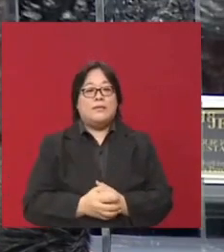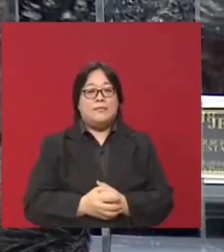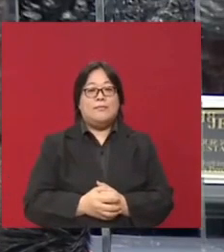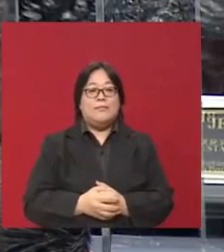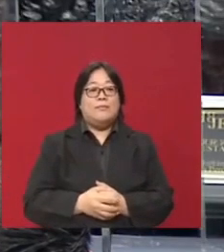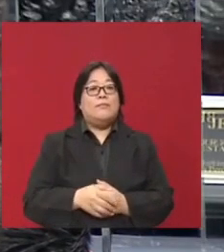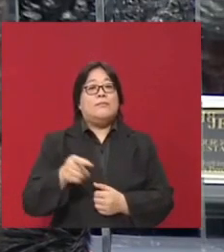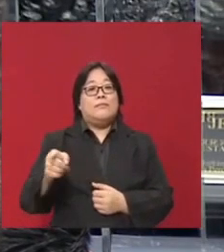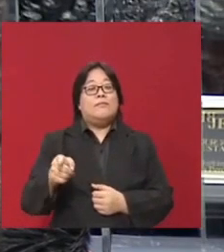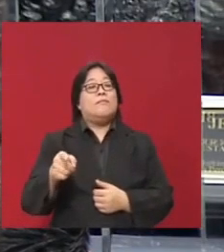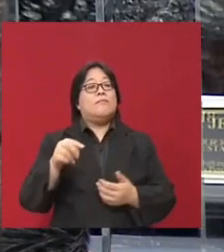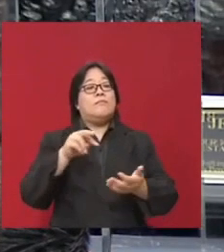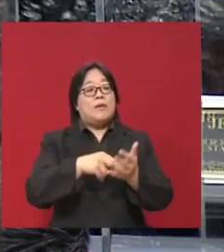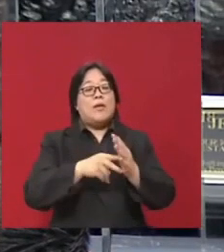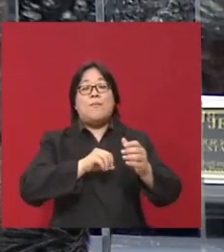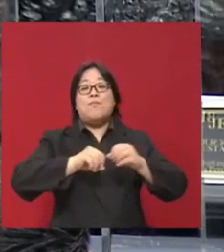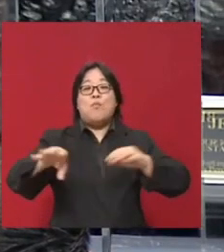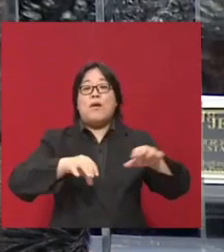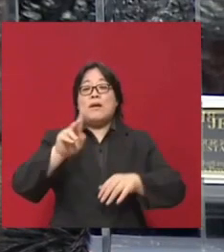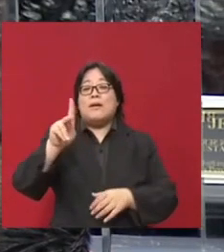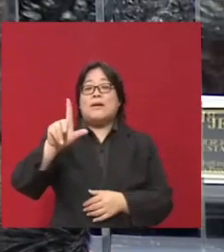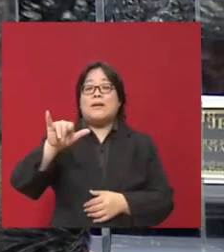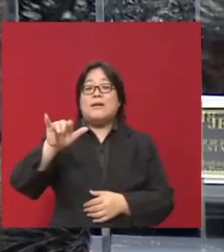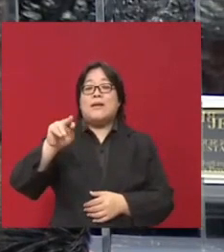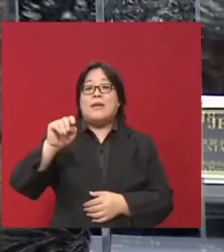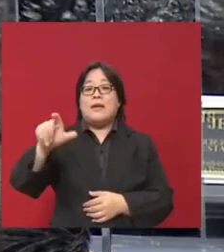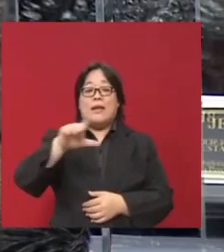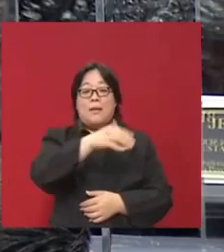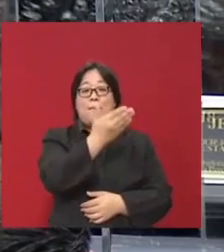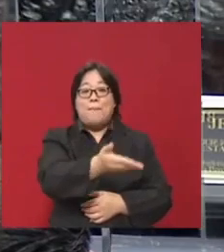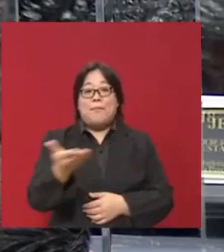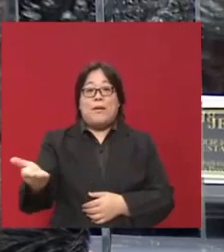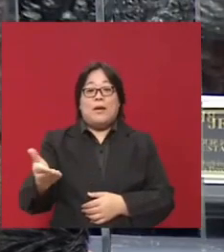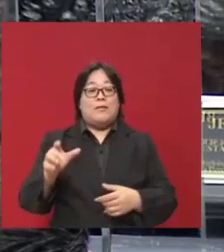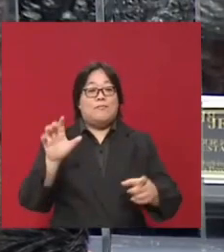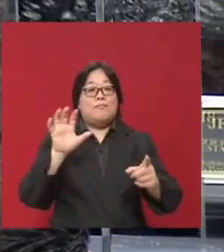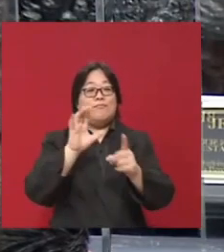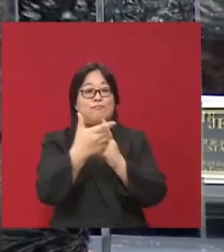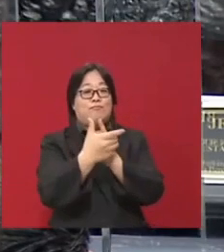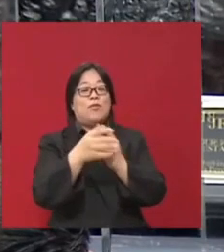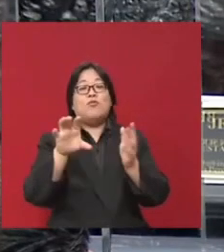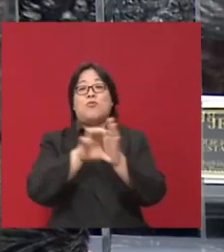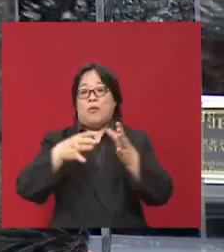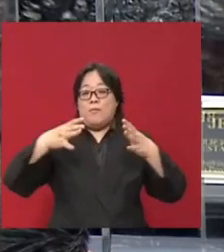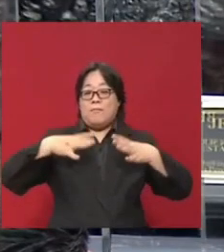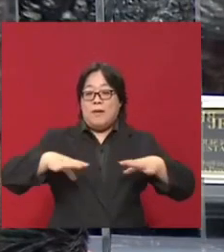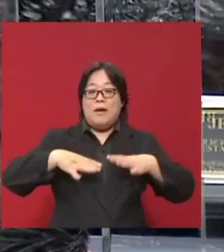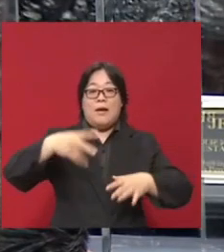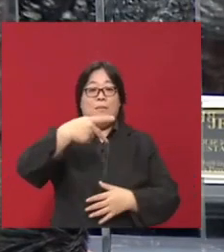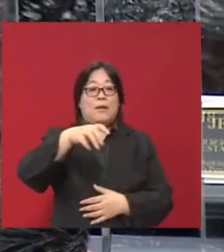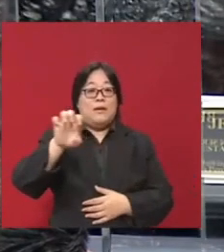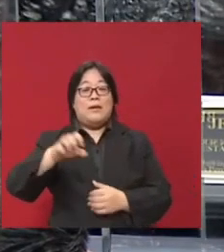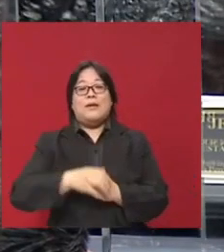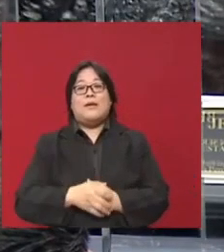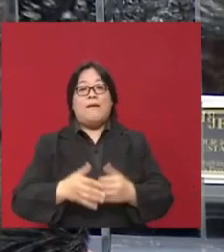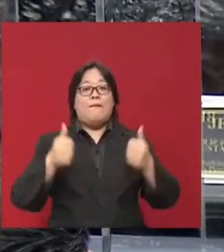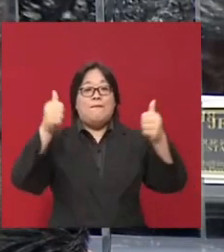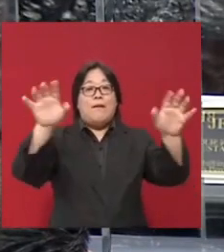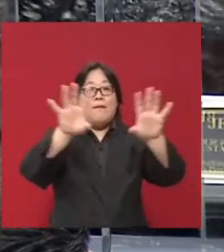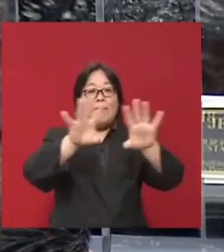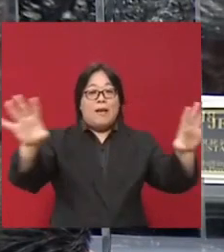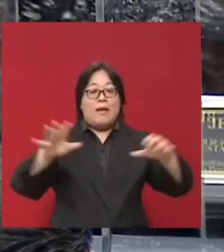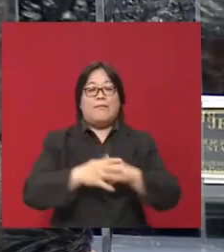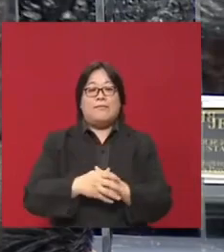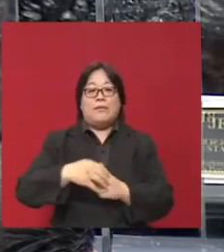yang gimana buangan clinique atau bahan yang dicat dicoret ingkan seperti pakaian pipi flanel